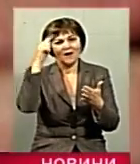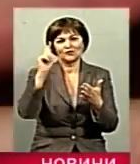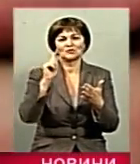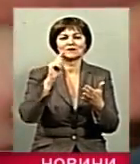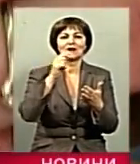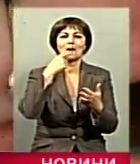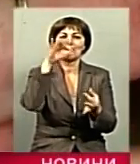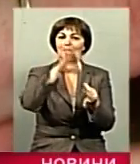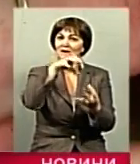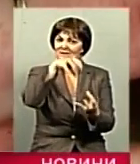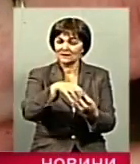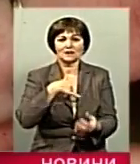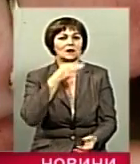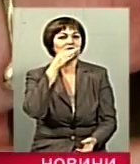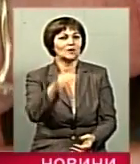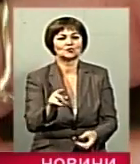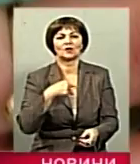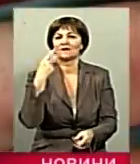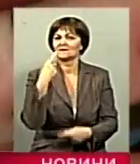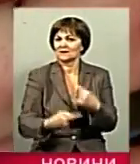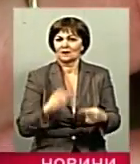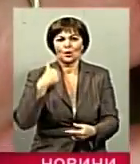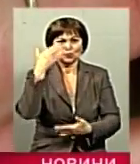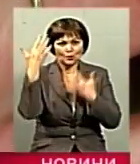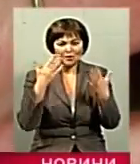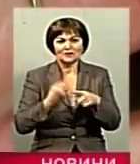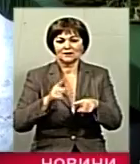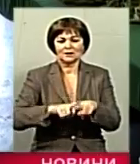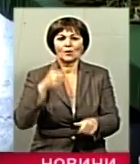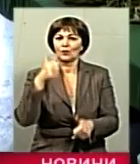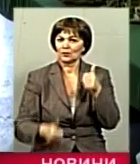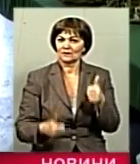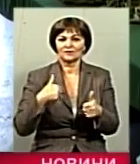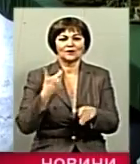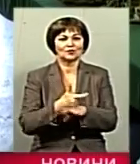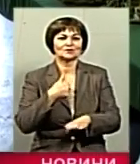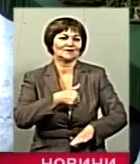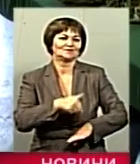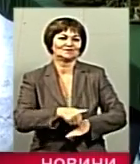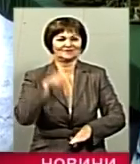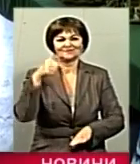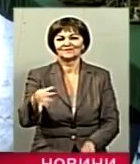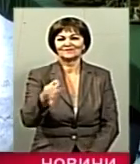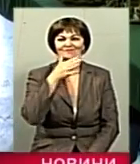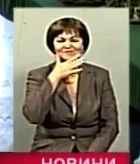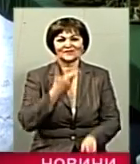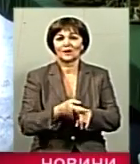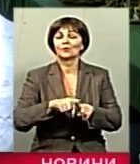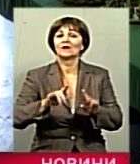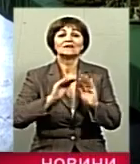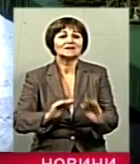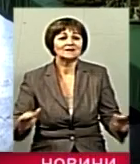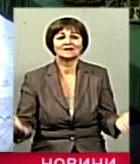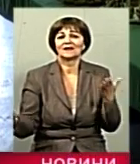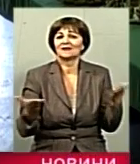писанки. Я скажу те, що я весь час думаю на таких конкурсах. Вони мене дуже розчулюють, звичайно, бо дитина, яка